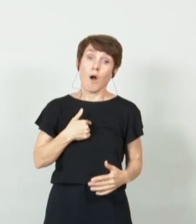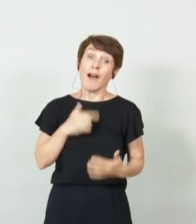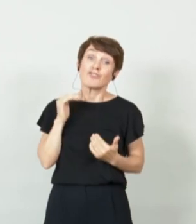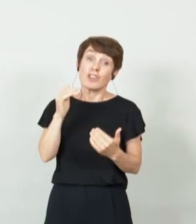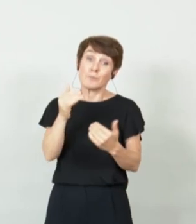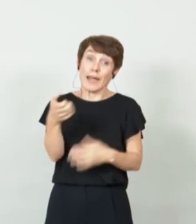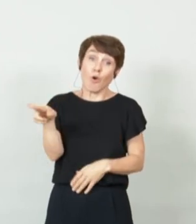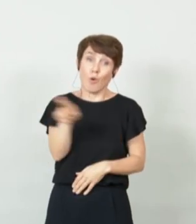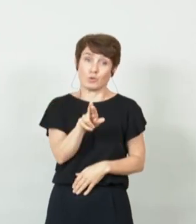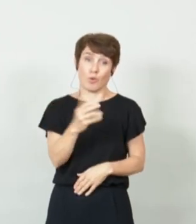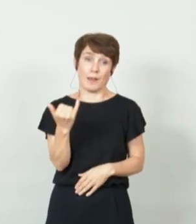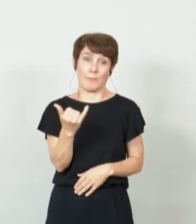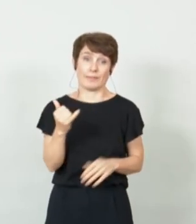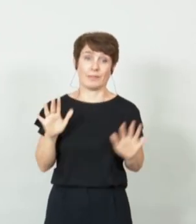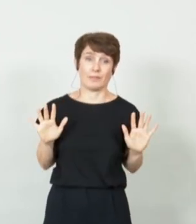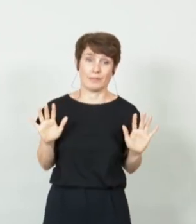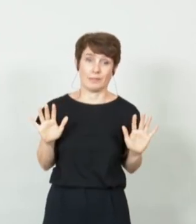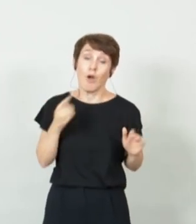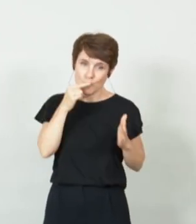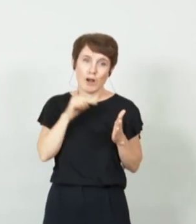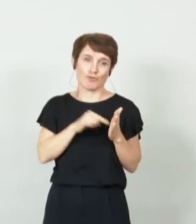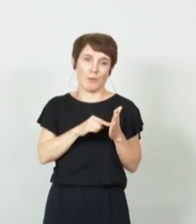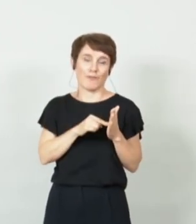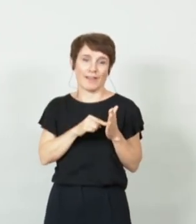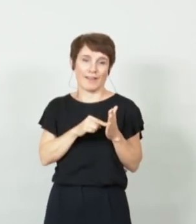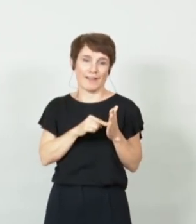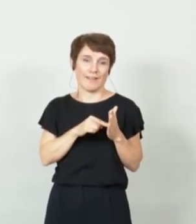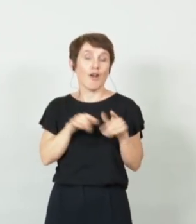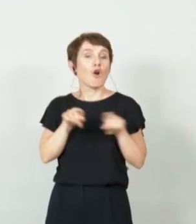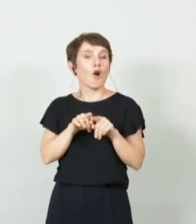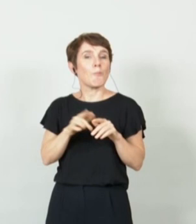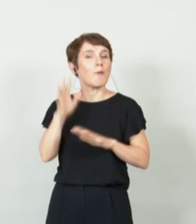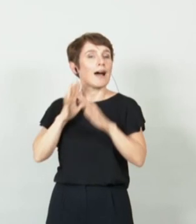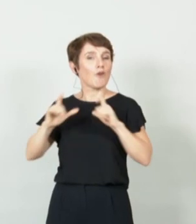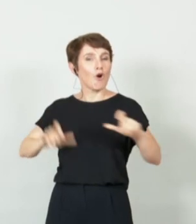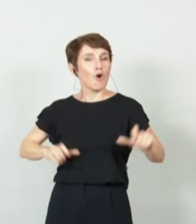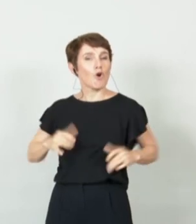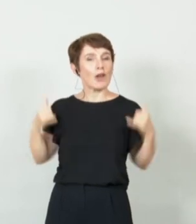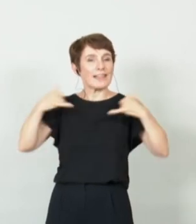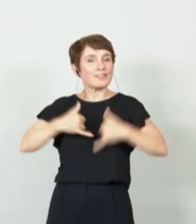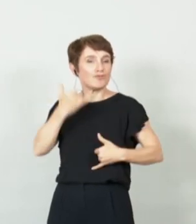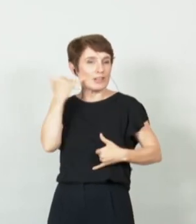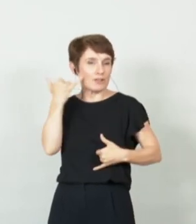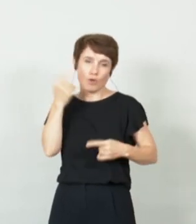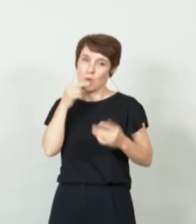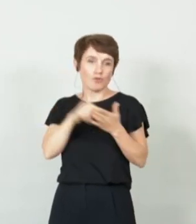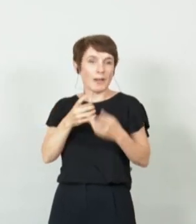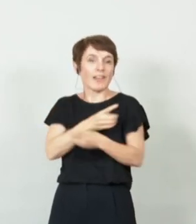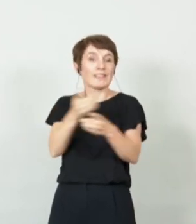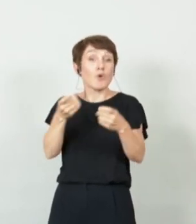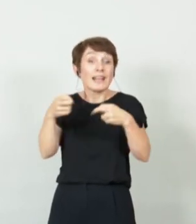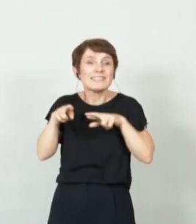revenir je préfère retourner comme les camarades gilets jaunes et l'époque pour faire de la démocratie dans la rue dans nos quartiers